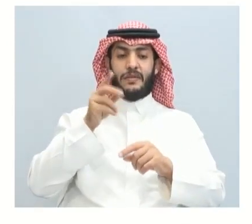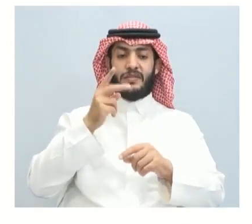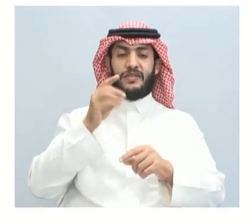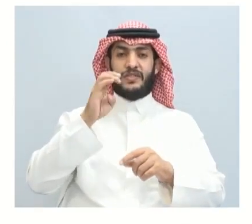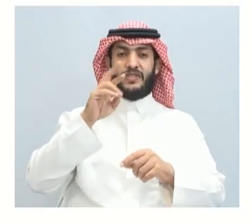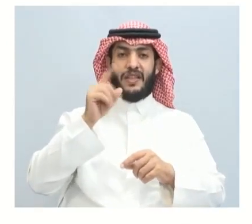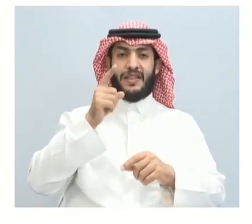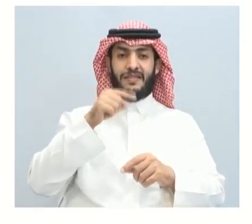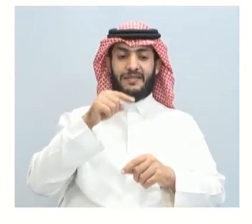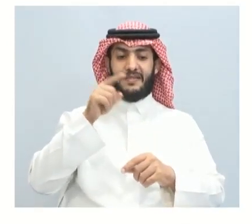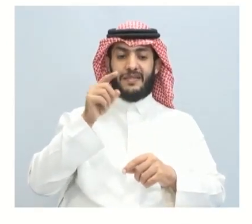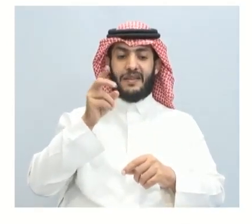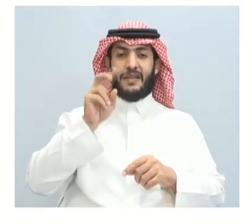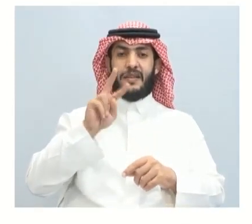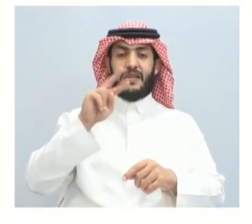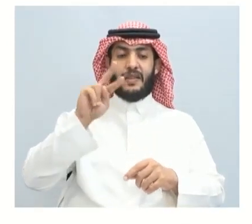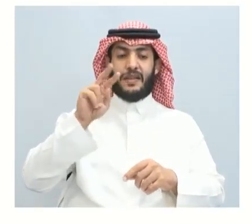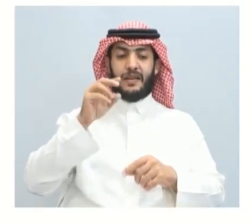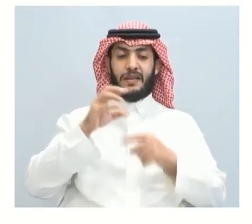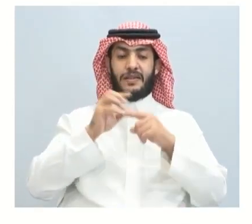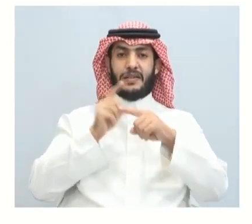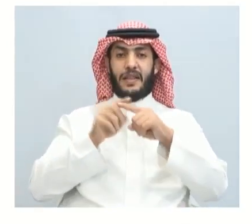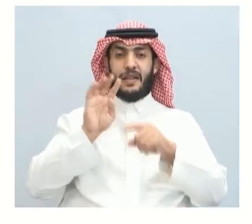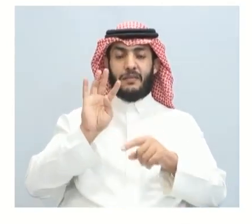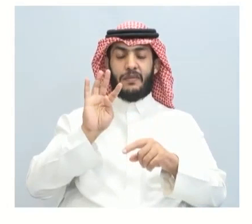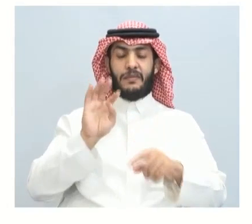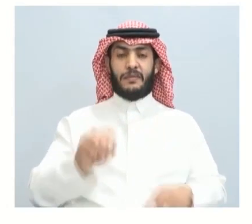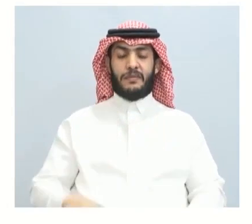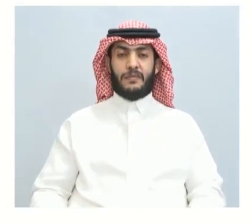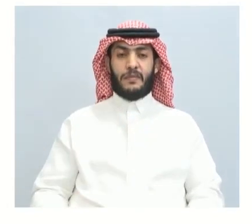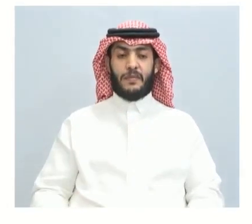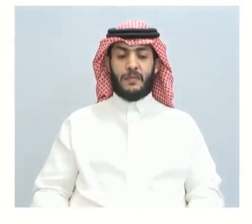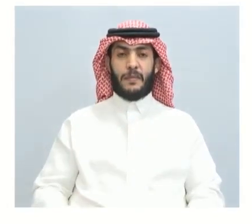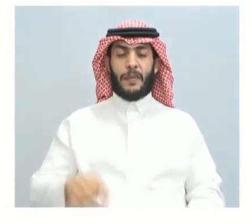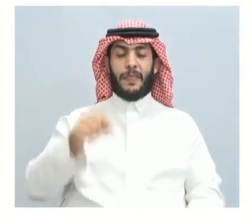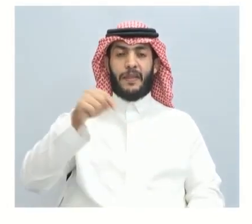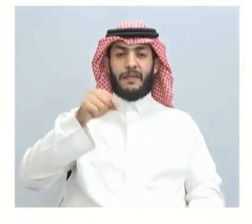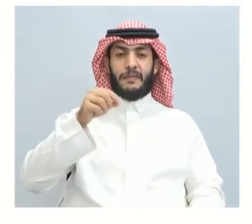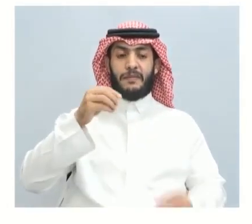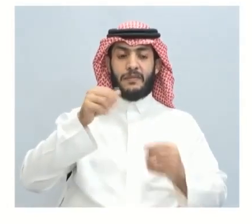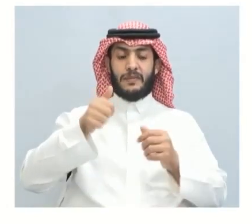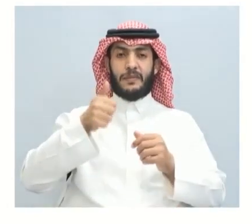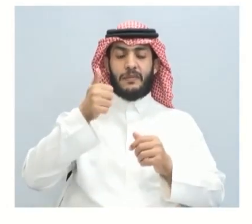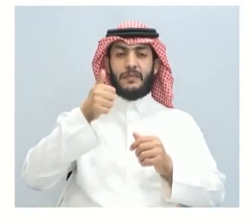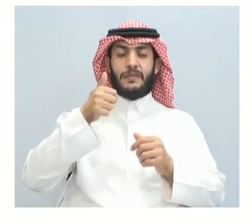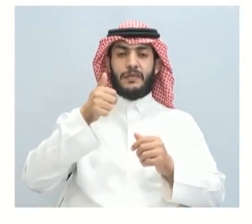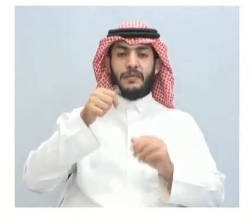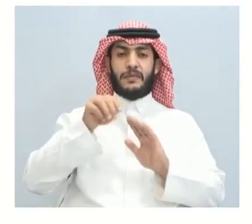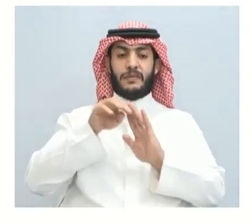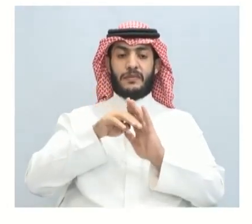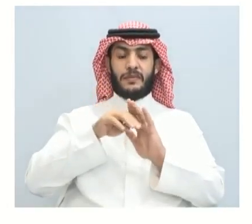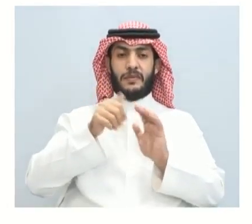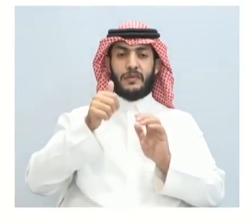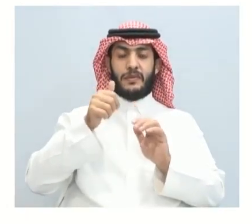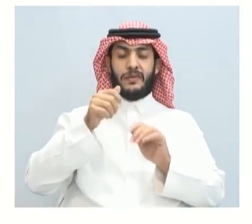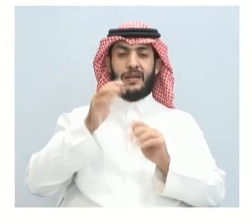جذر واي تربيع زائدا 4 الان ساقوم ب يعني جعل